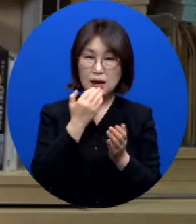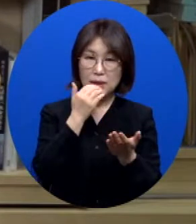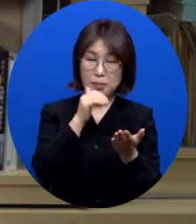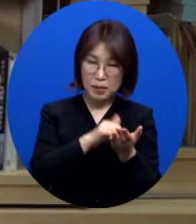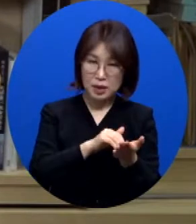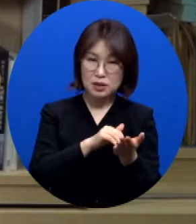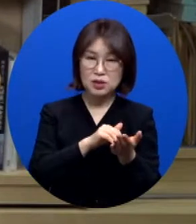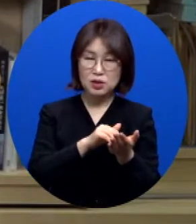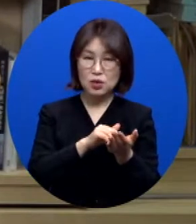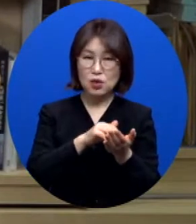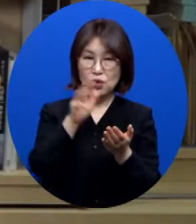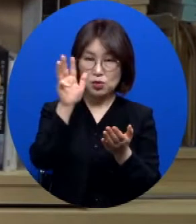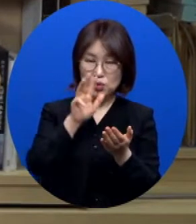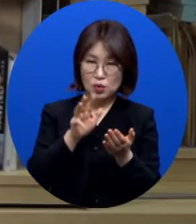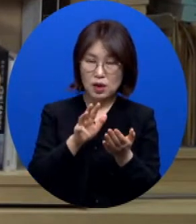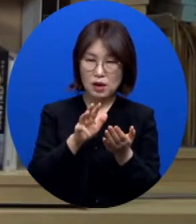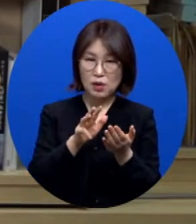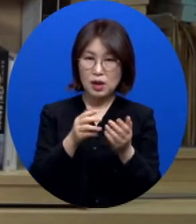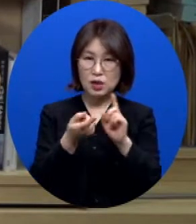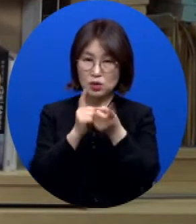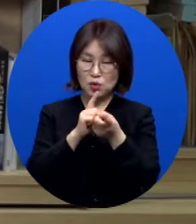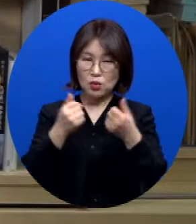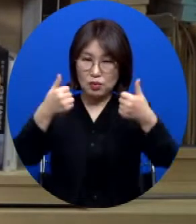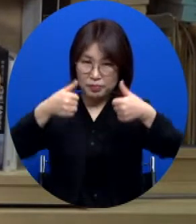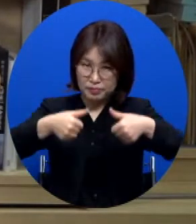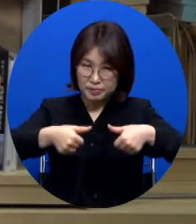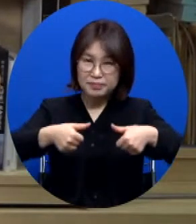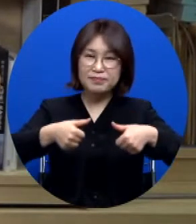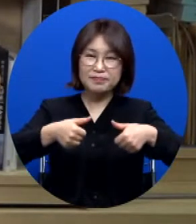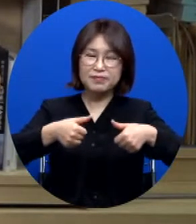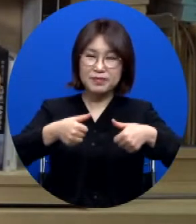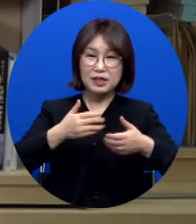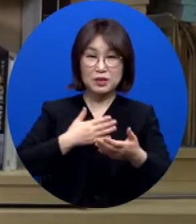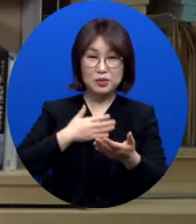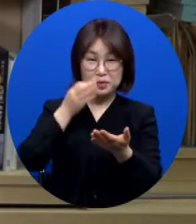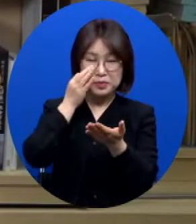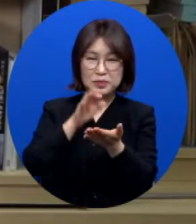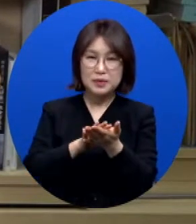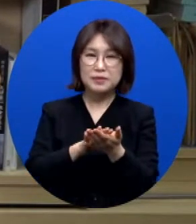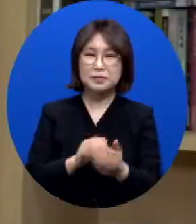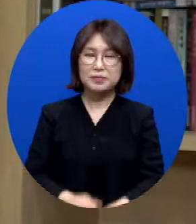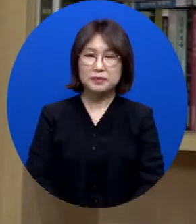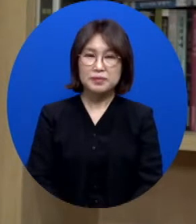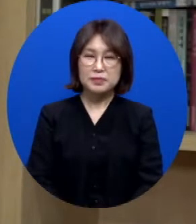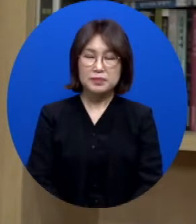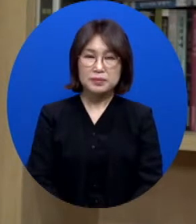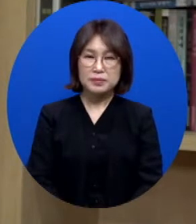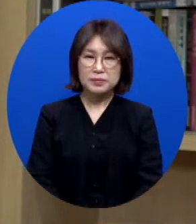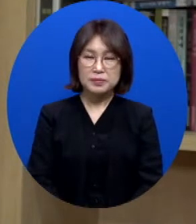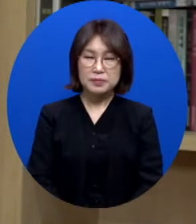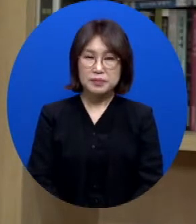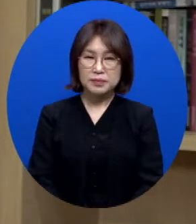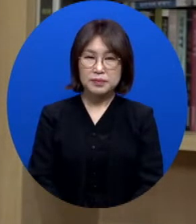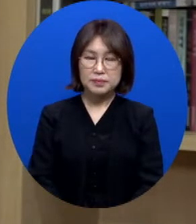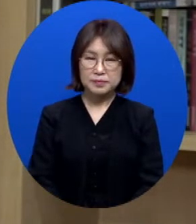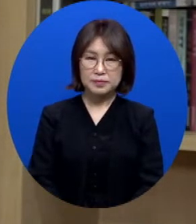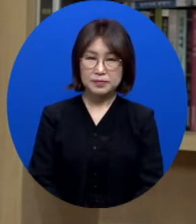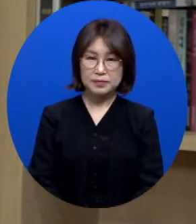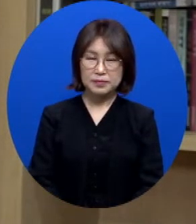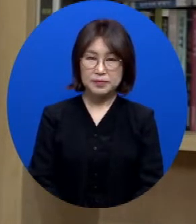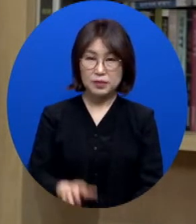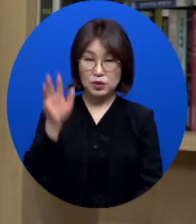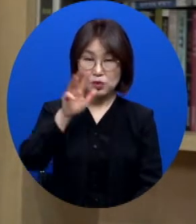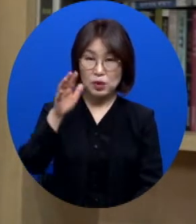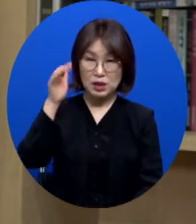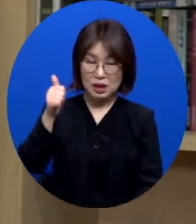대신 총회장님이 오셔서 인사도 하시고 그 현장을 제가 직접 보기도 했는데요. 이제 총회장님으로서